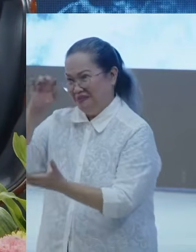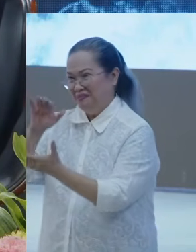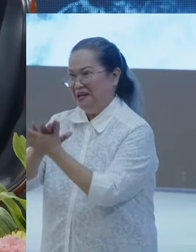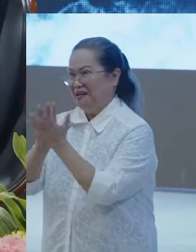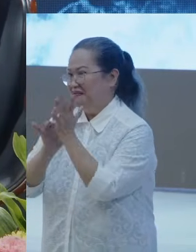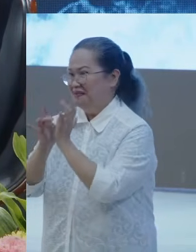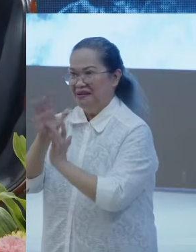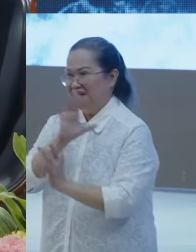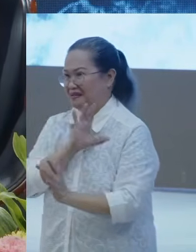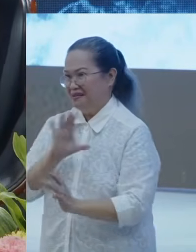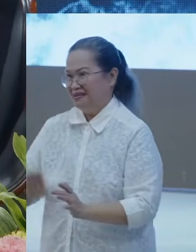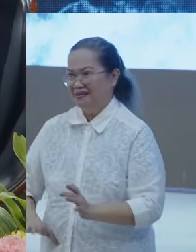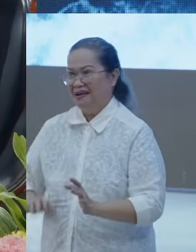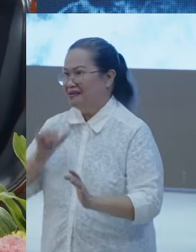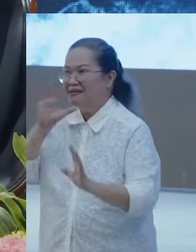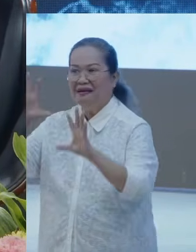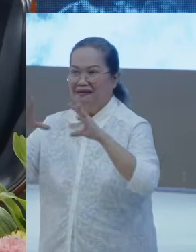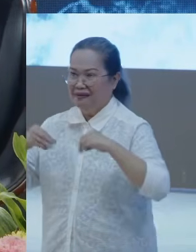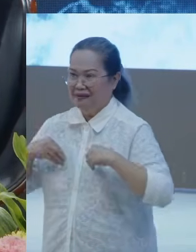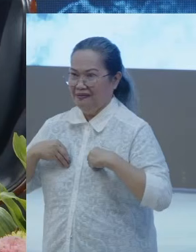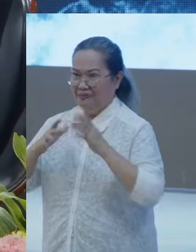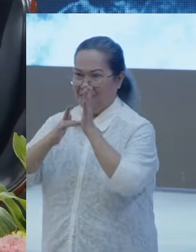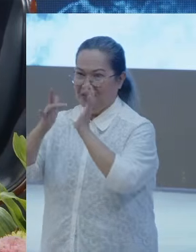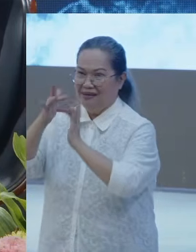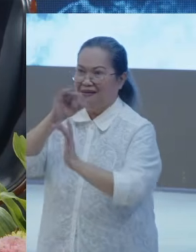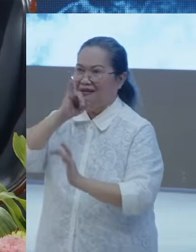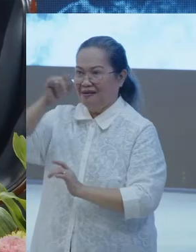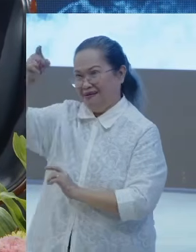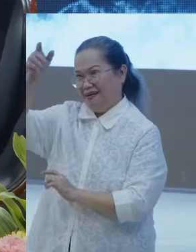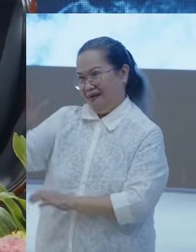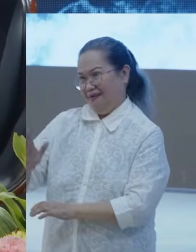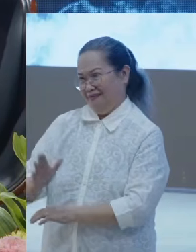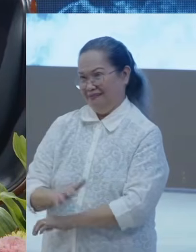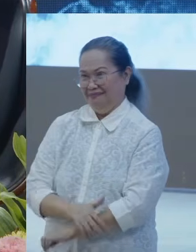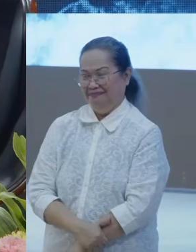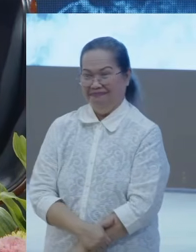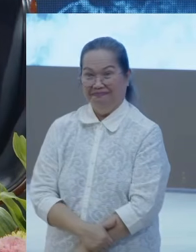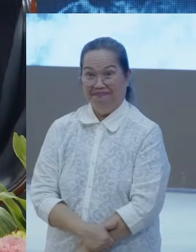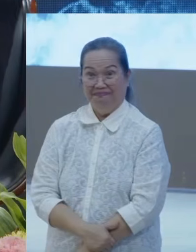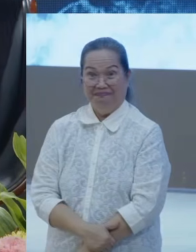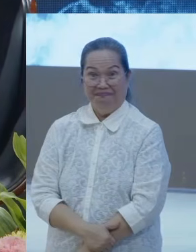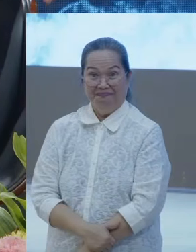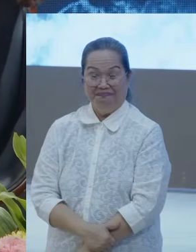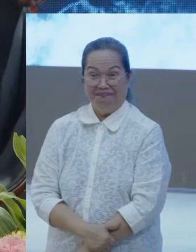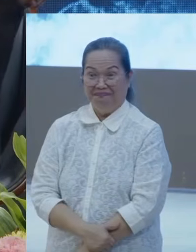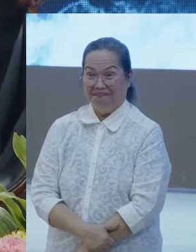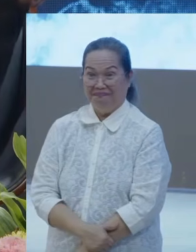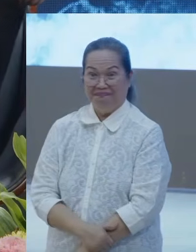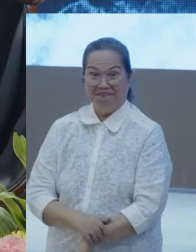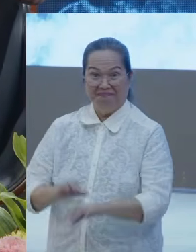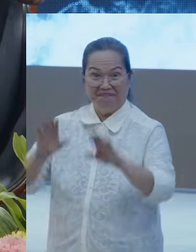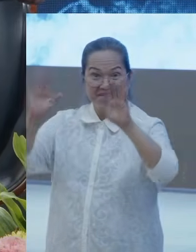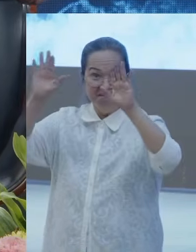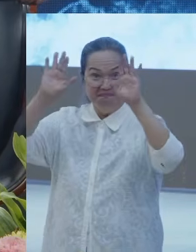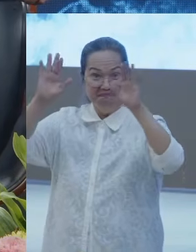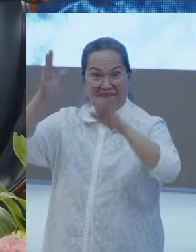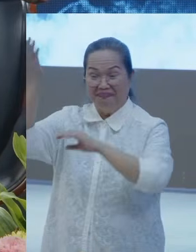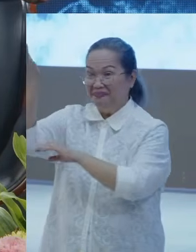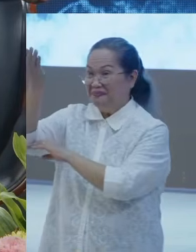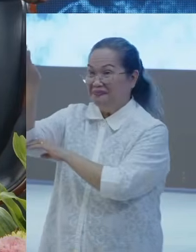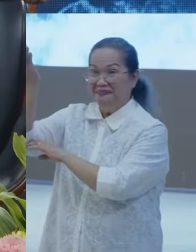Hindi nila tinatanggap si Jesus ang Mesiyas. Isang mas dakilang ebanghelyo ang dala